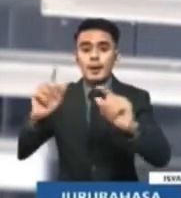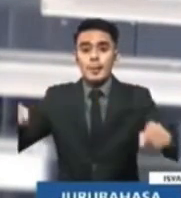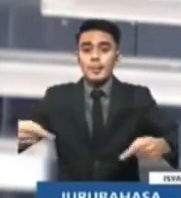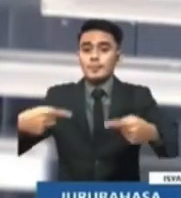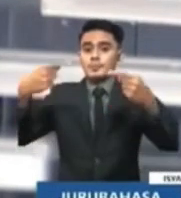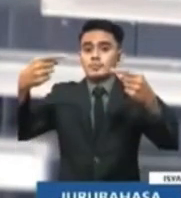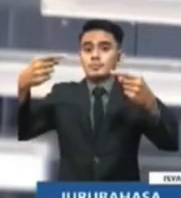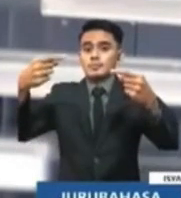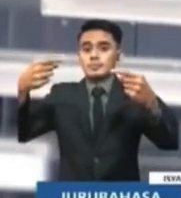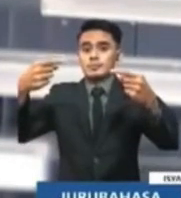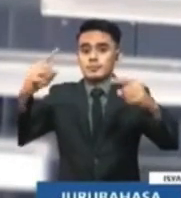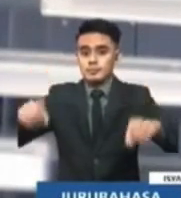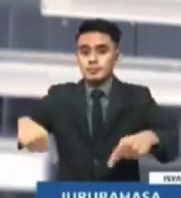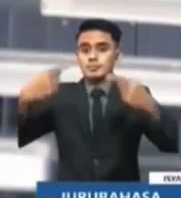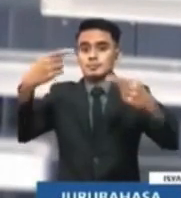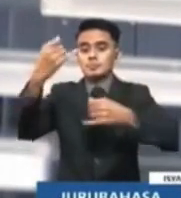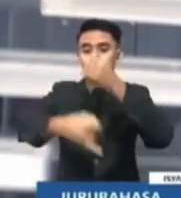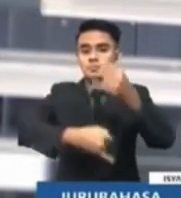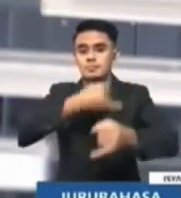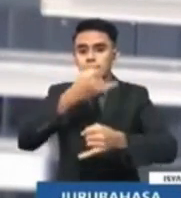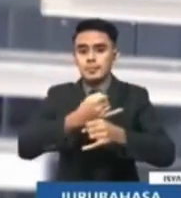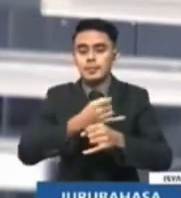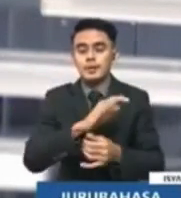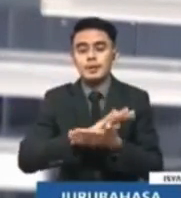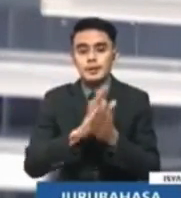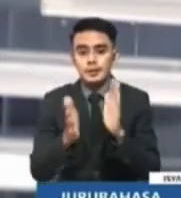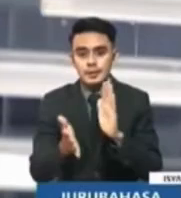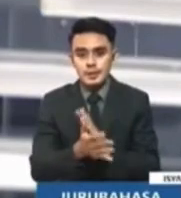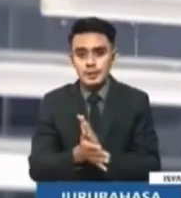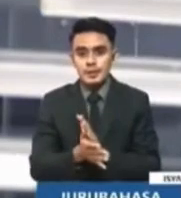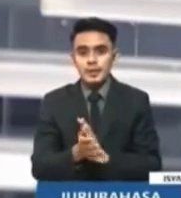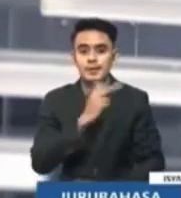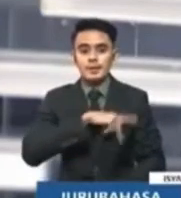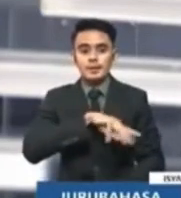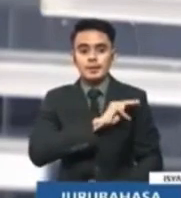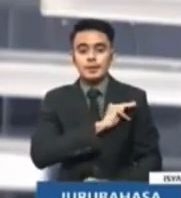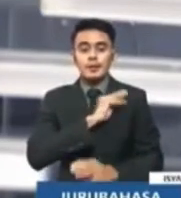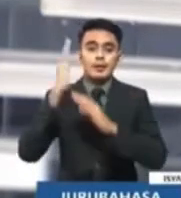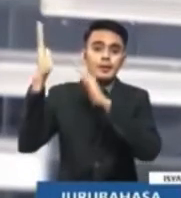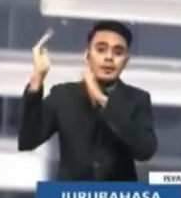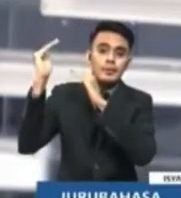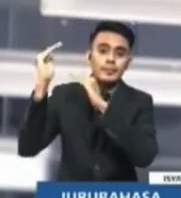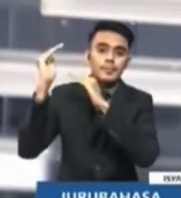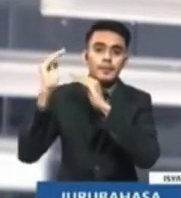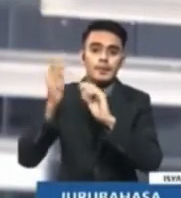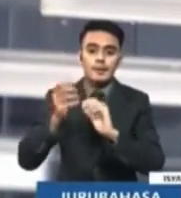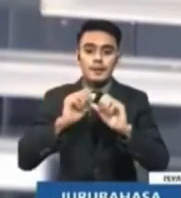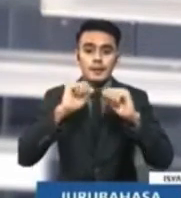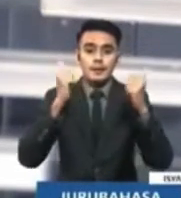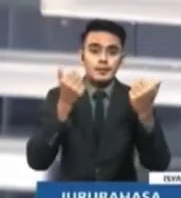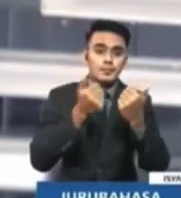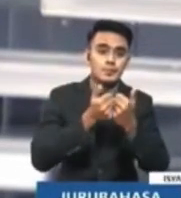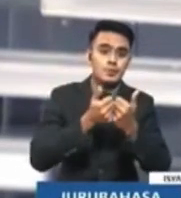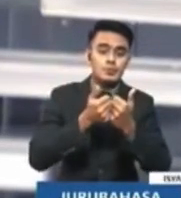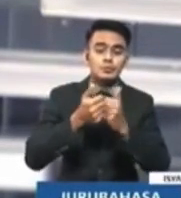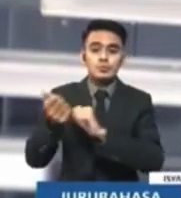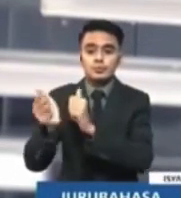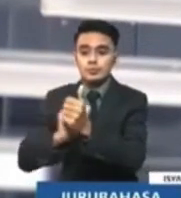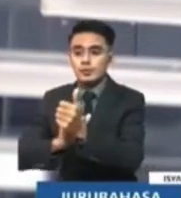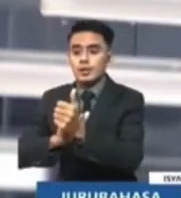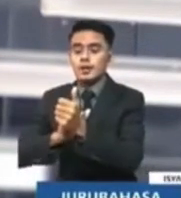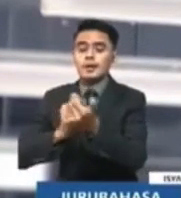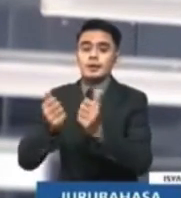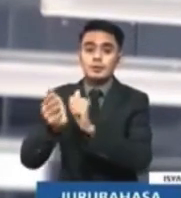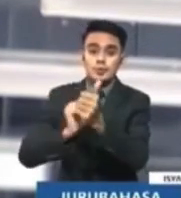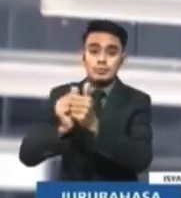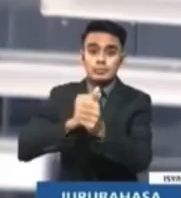di kejohanan termasya antarabangsa. Dengan ini, pihak kementerian berharap Persatuan-Persatuan Sukan Kebangsaan